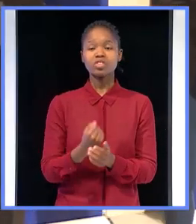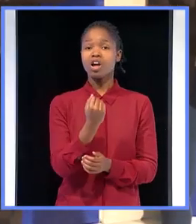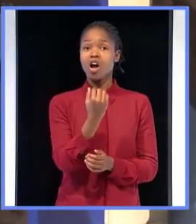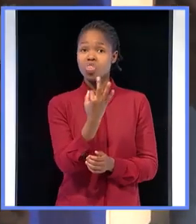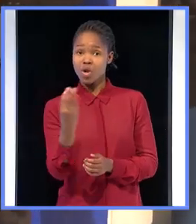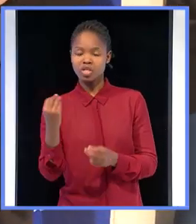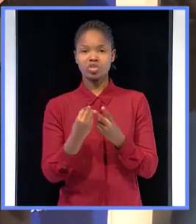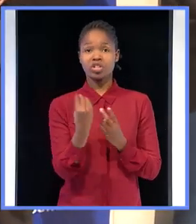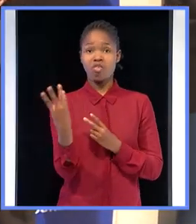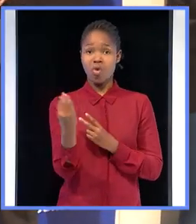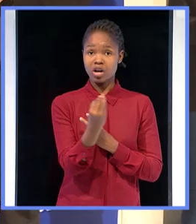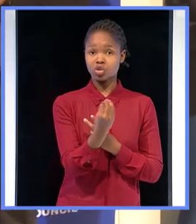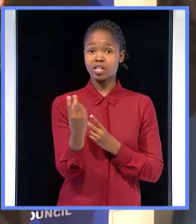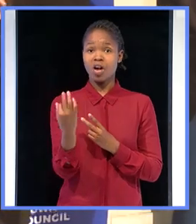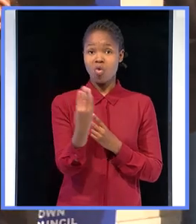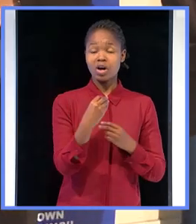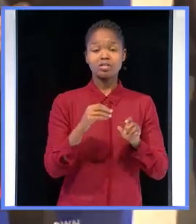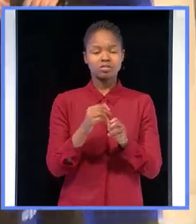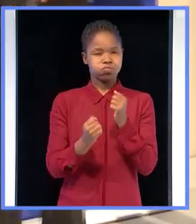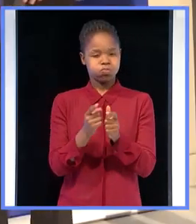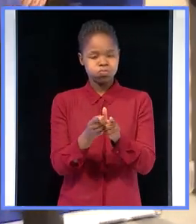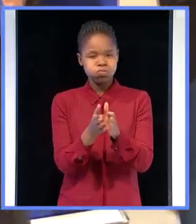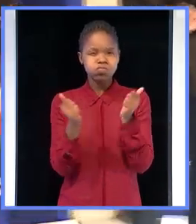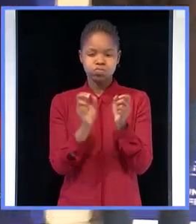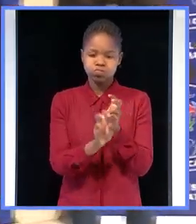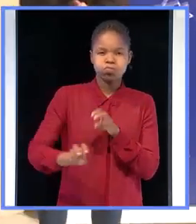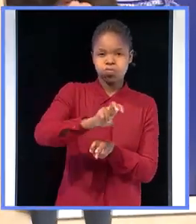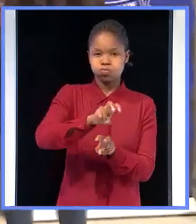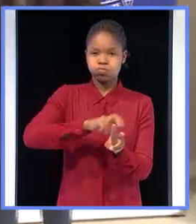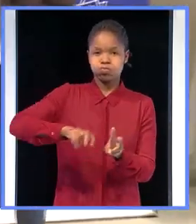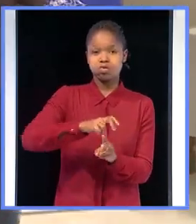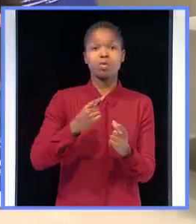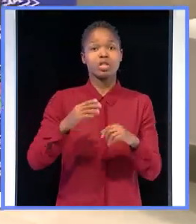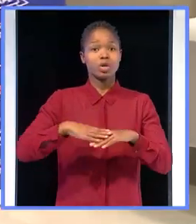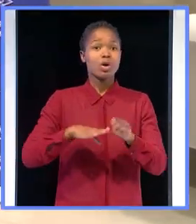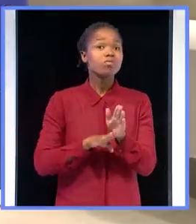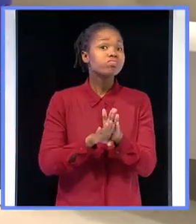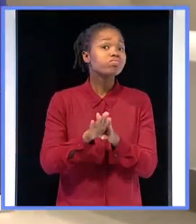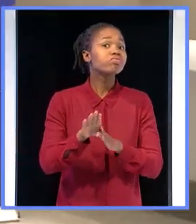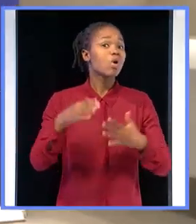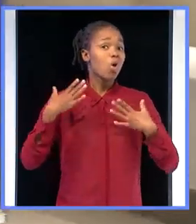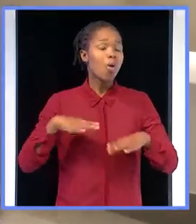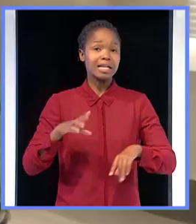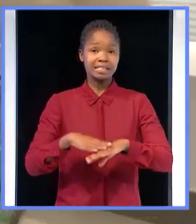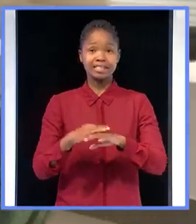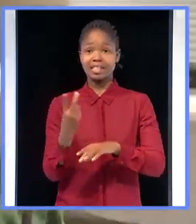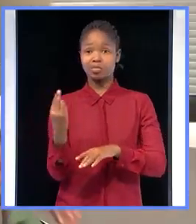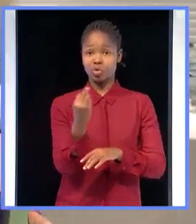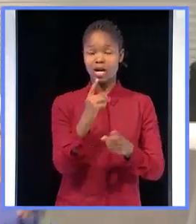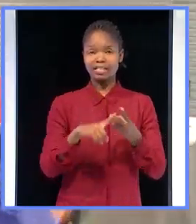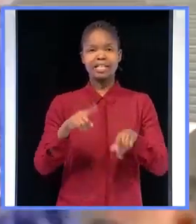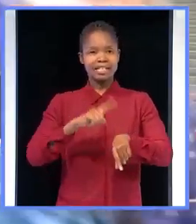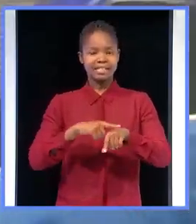meter. Ja, as ek 'n paar tips moet uitleg, dan sal dit my brons medalje wees op die 200 by die